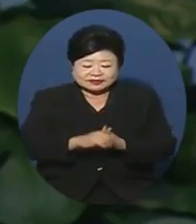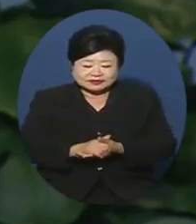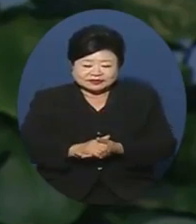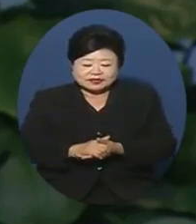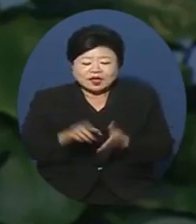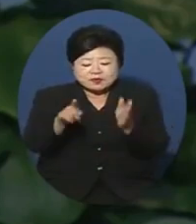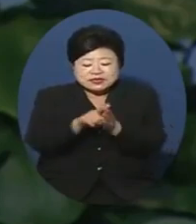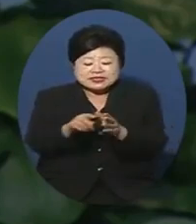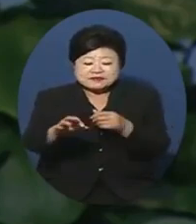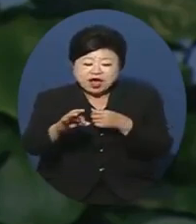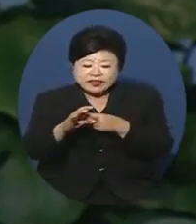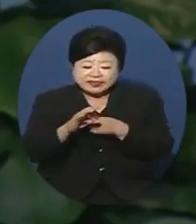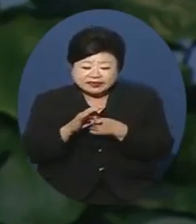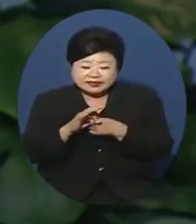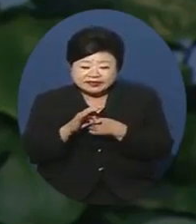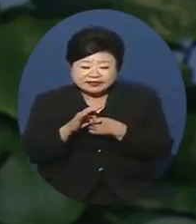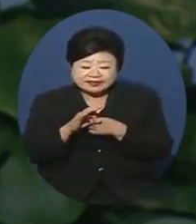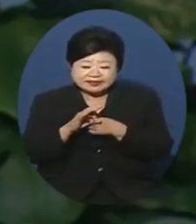그리스도를 믿으면